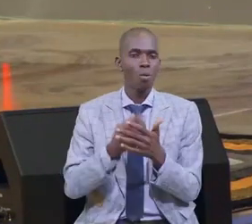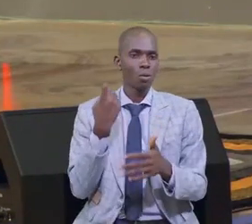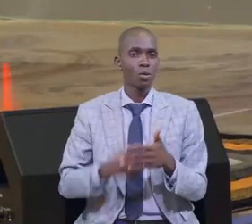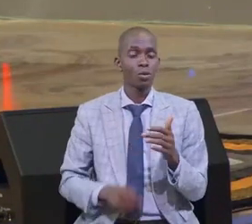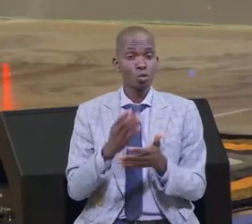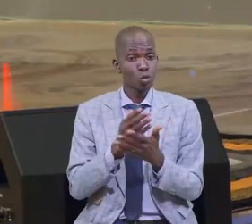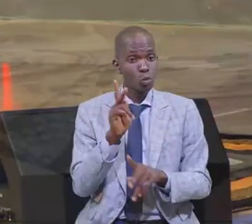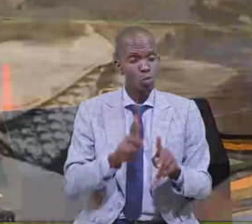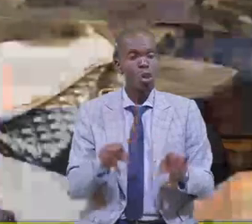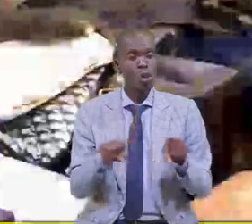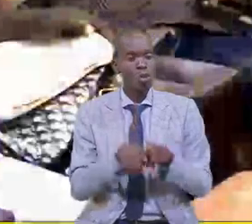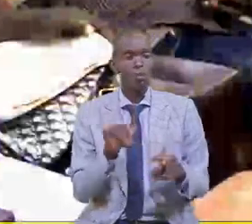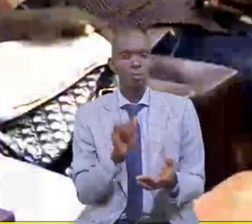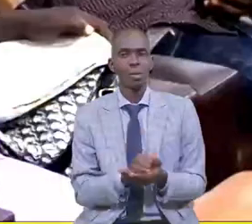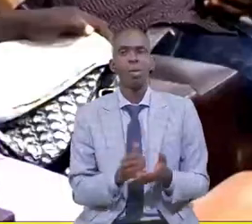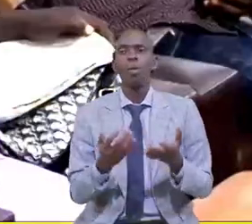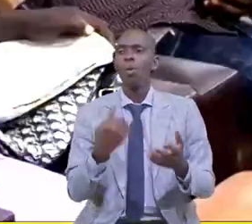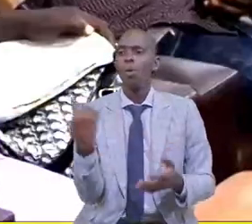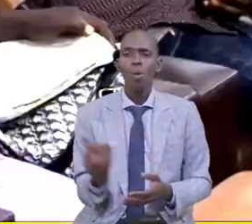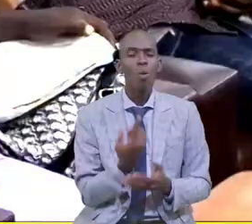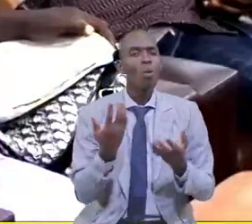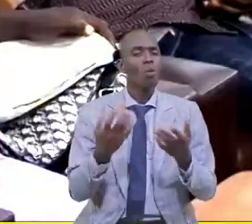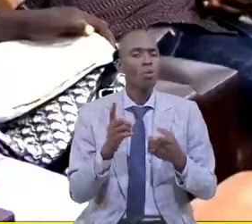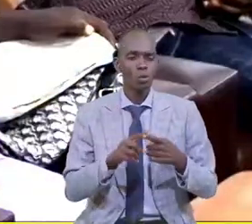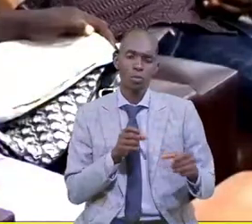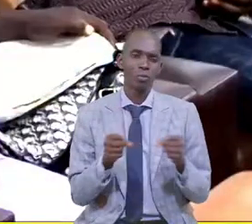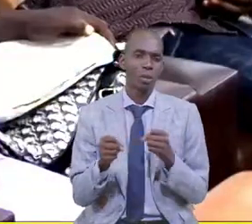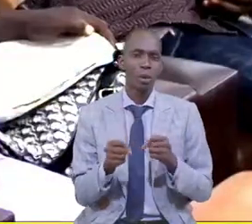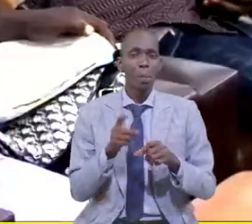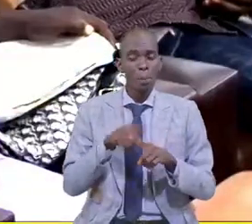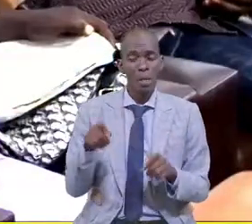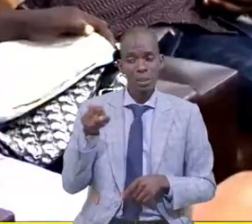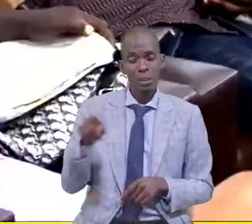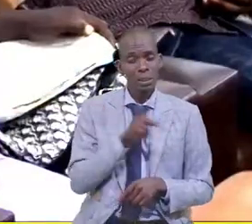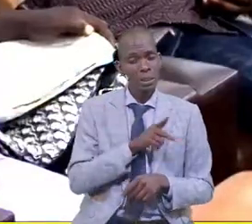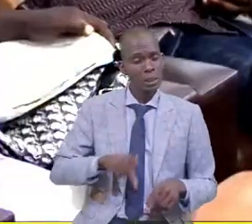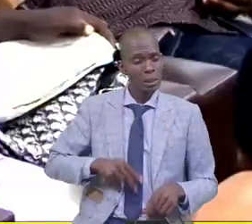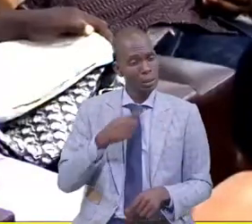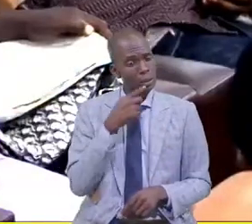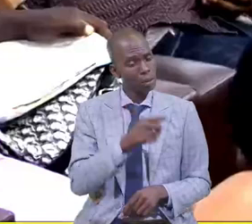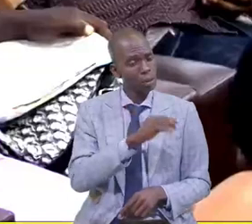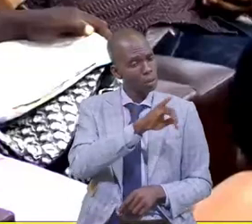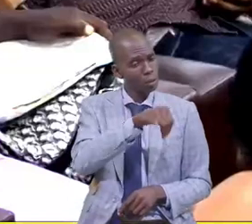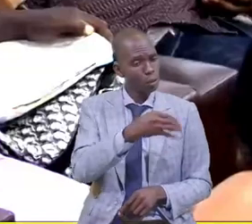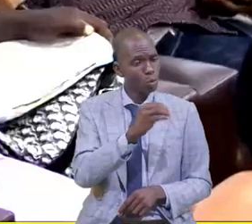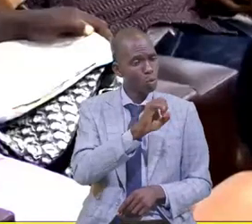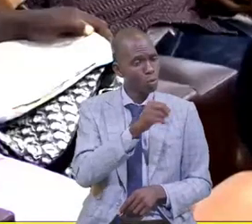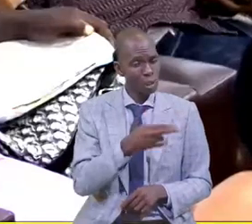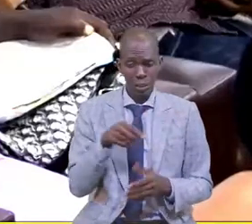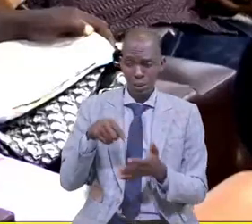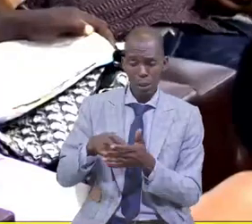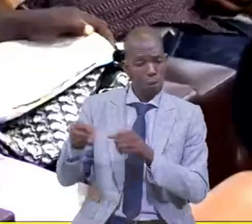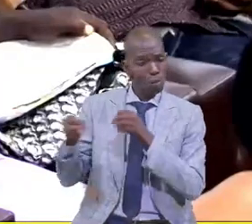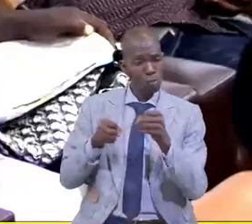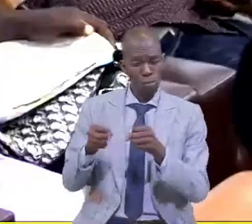qui sont assoiffés de combattre. Il voudrait se battre. Le roi lui a dit, mais ceci n'est pas ton affaire. Mais pourquoi tu